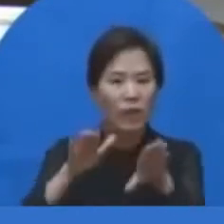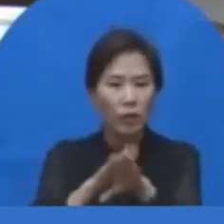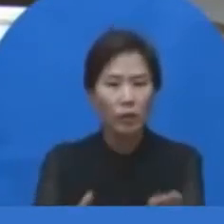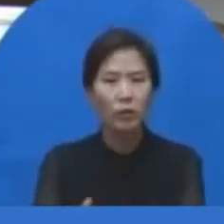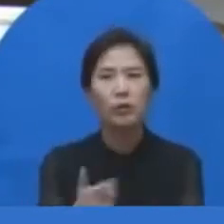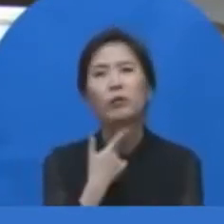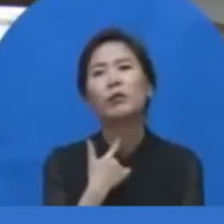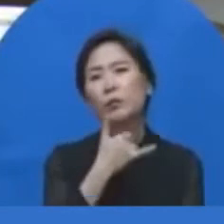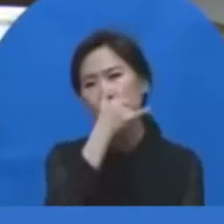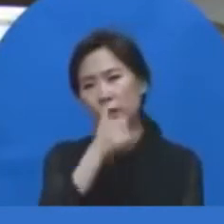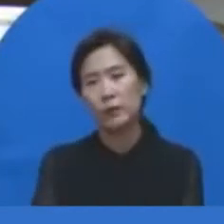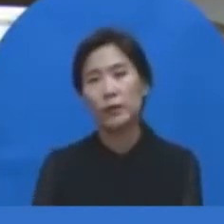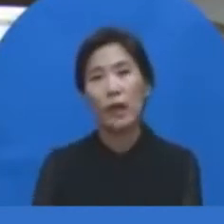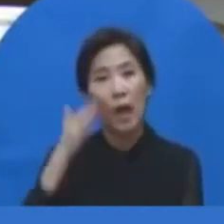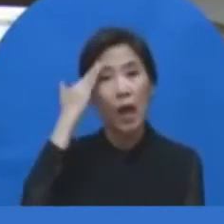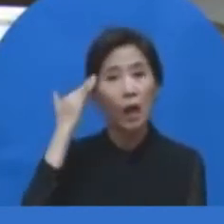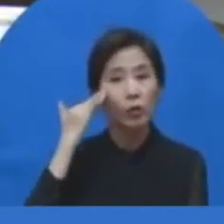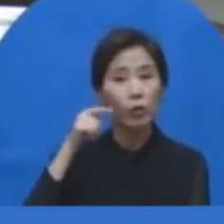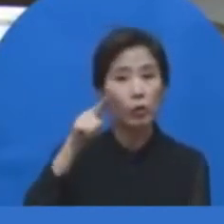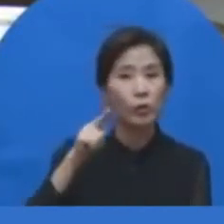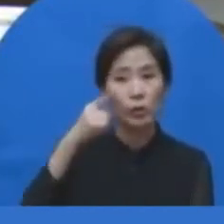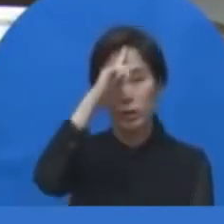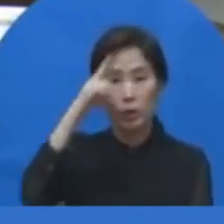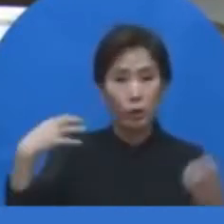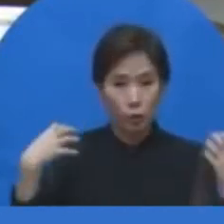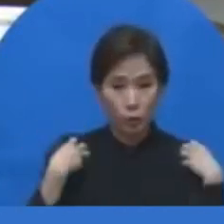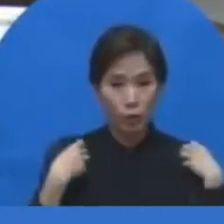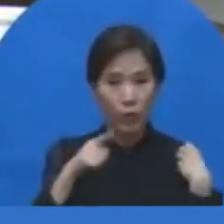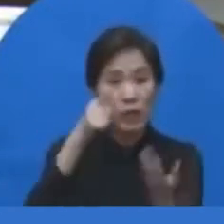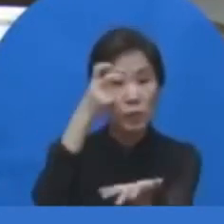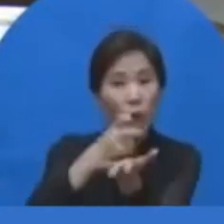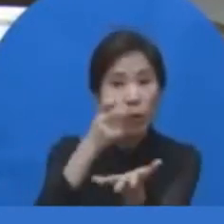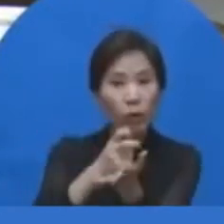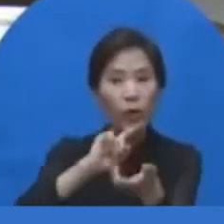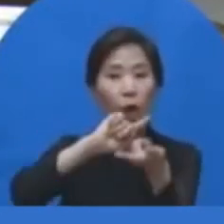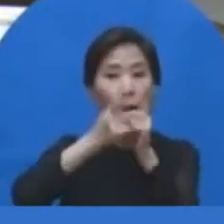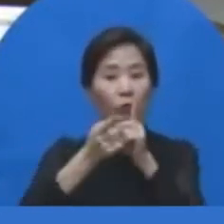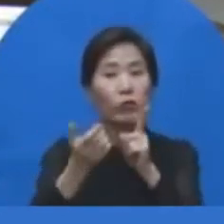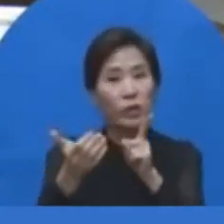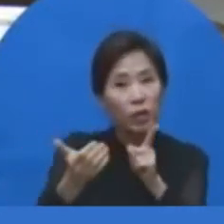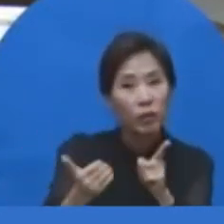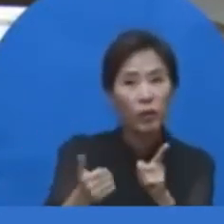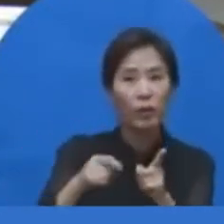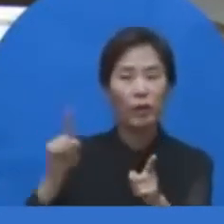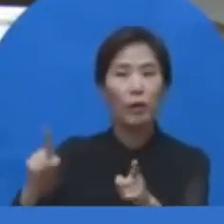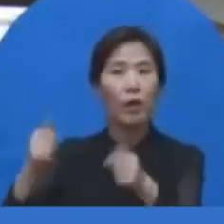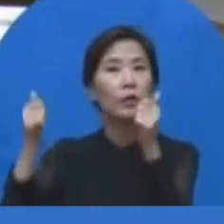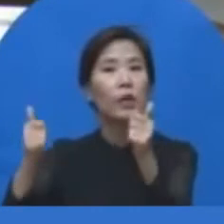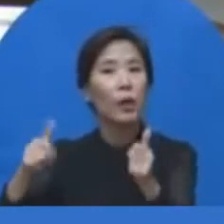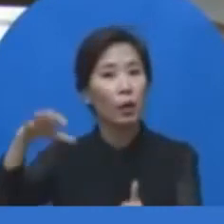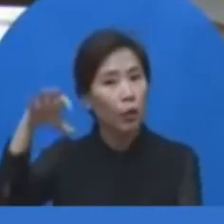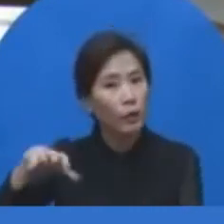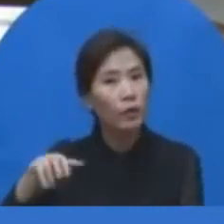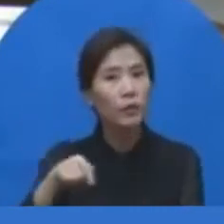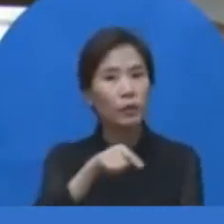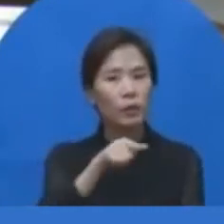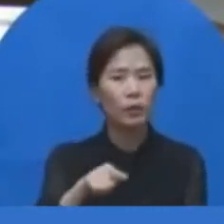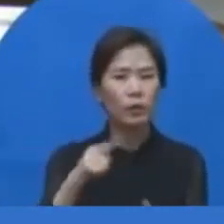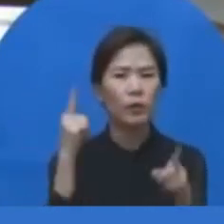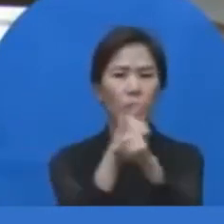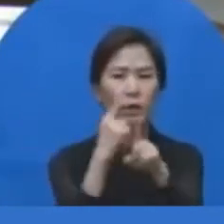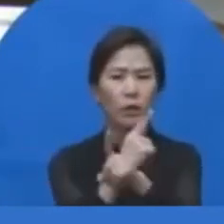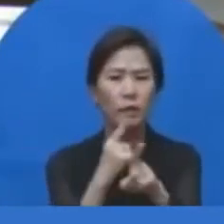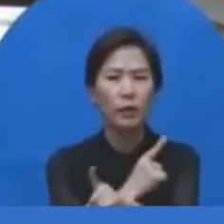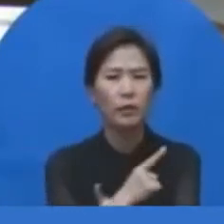그래서 한국 정부가 또는 한국 국회가 입법을 바꾸기 이전에도 우리 사법부의 법 해석은 달라질 수 있고,